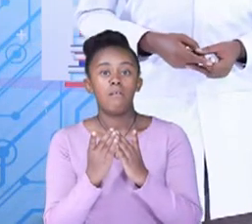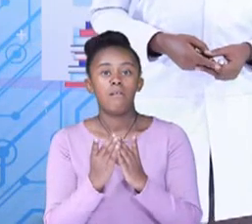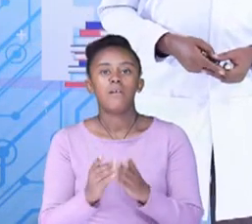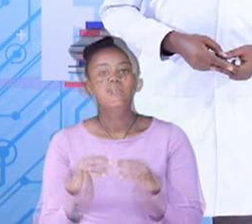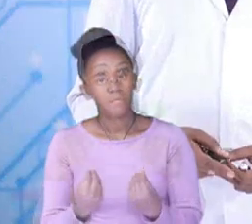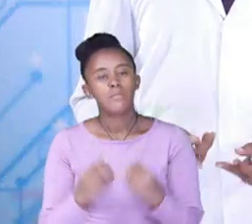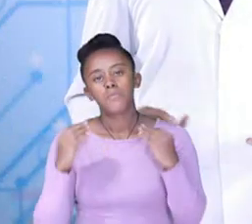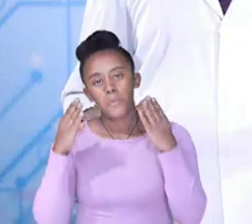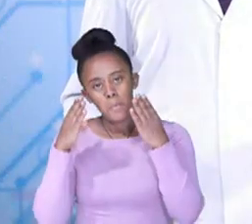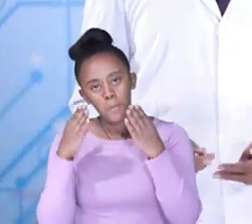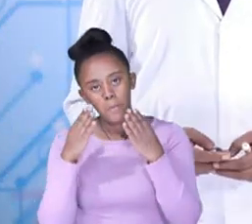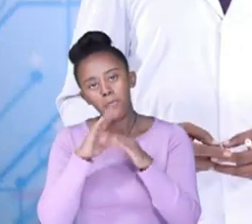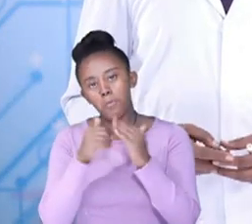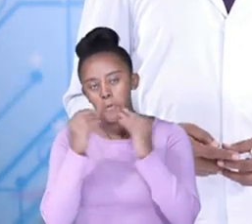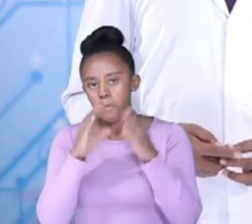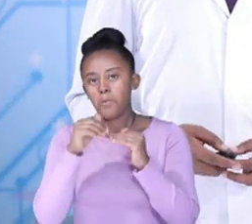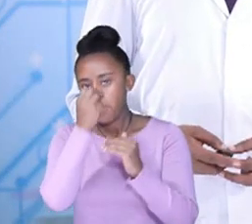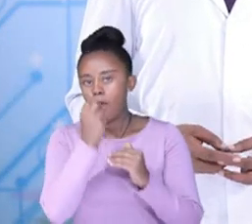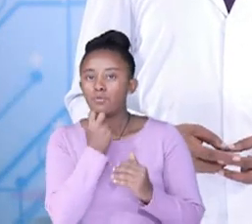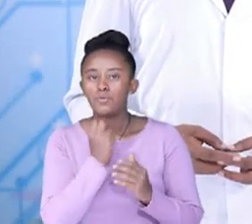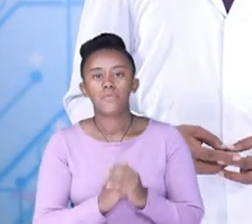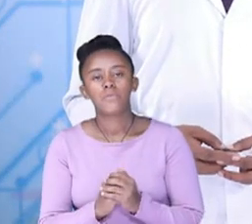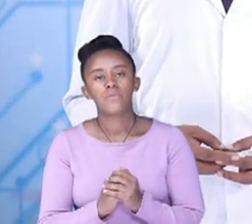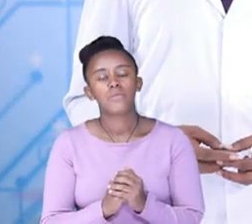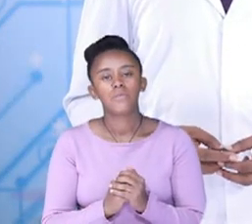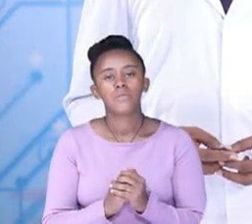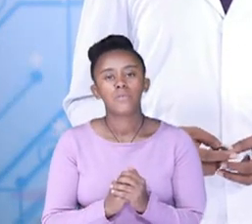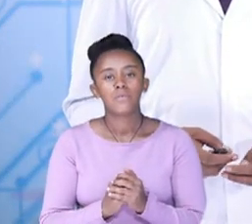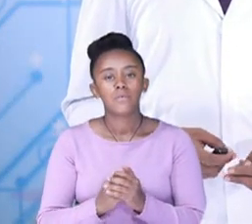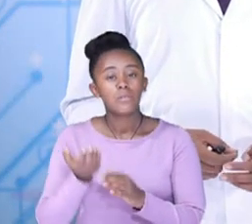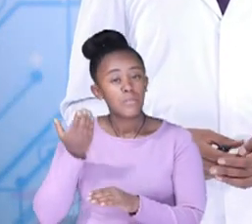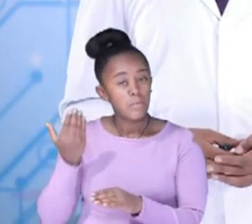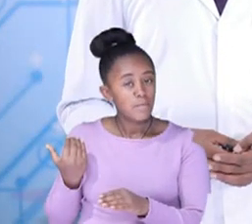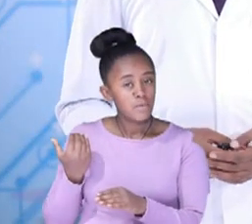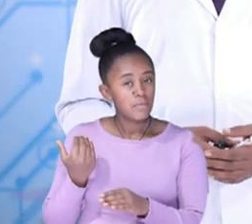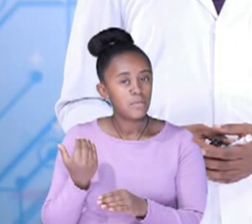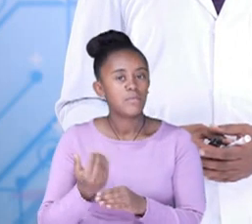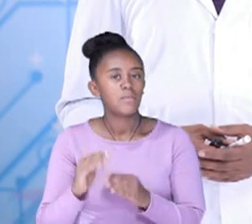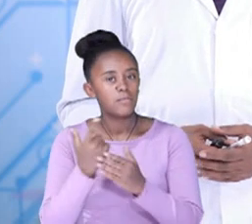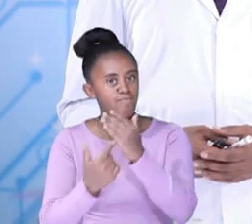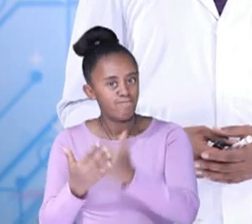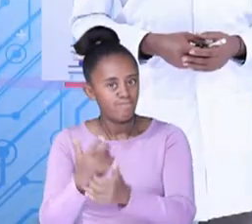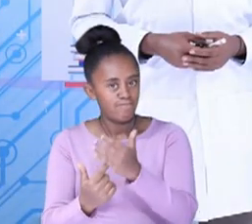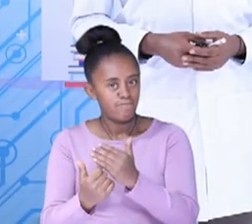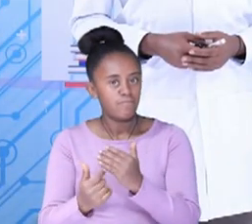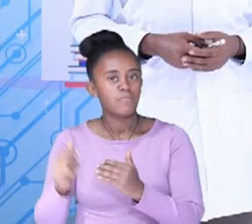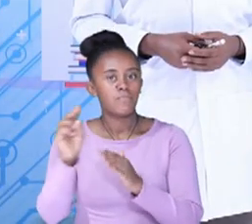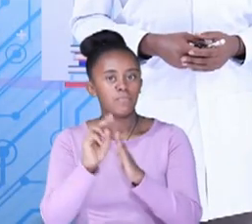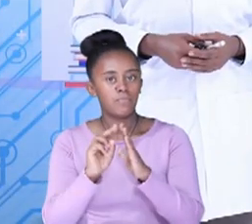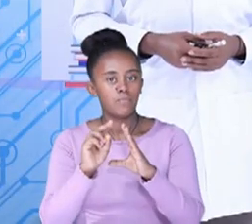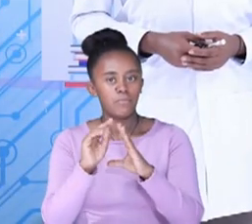ይስጥልኝ ተማሪዎች እንዲሁም ወላጆች ከዚህ በፊት በነበረን ዲስከሽን ዩኒት 5ን